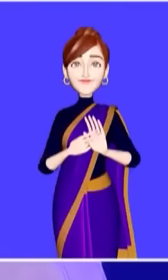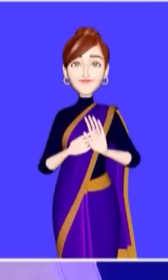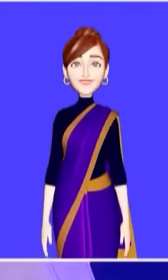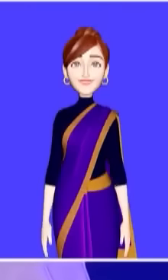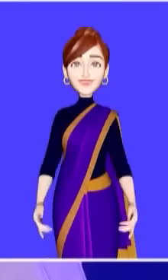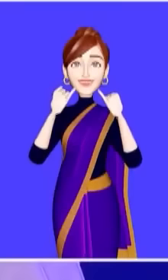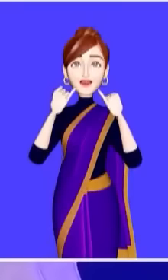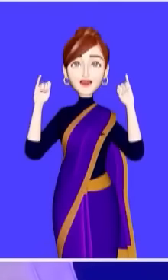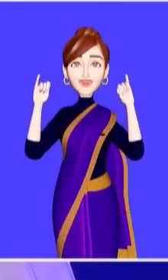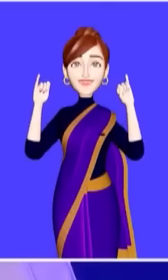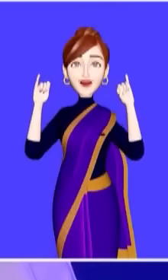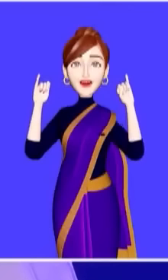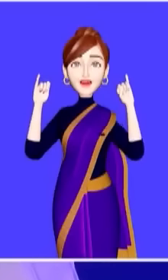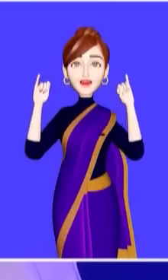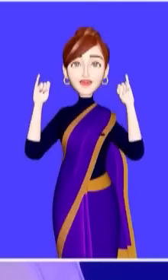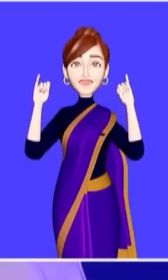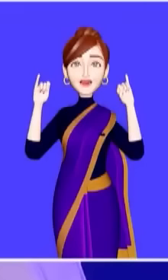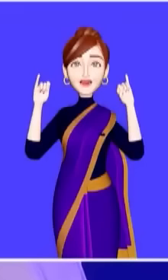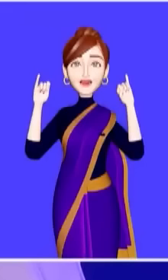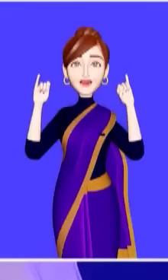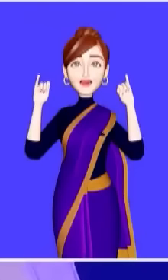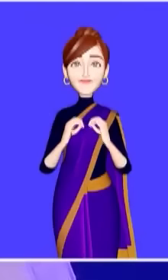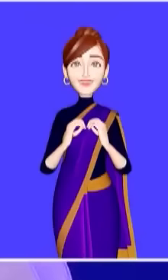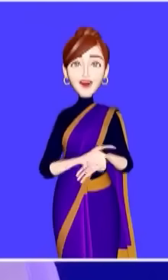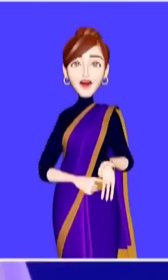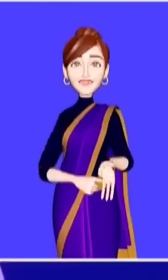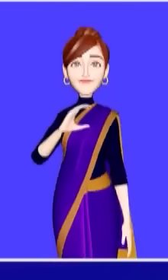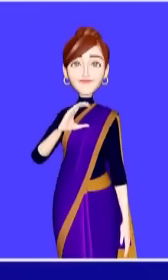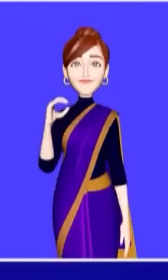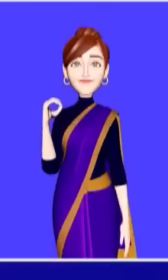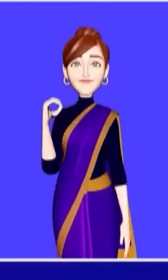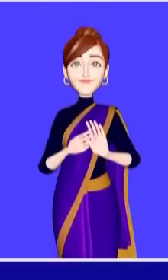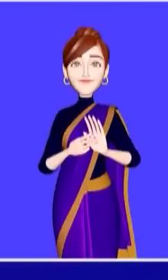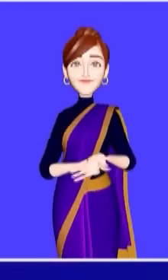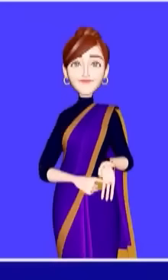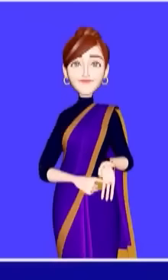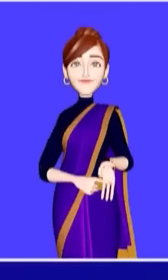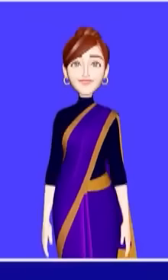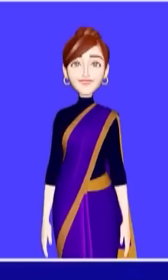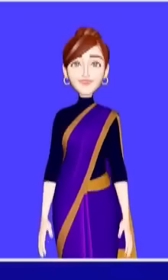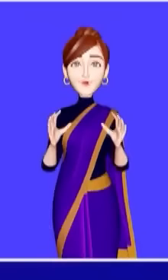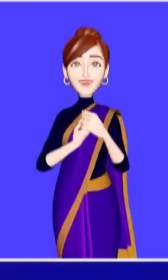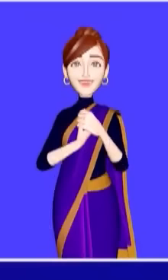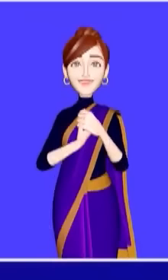सनलाइट इज द बेस्ट डिसइंफेक्टेड, यानी